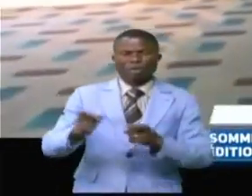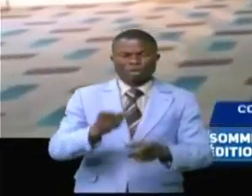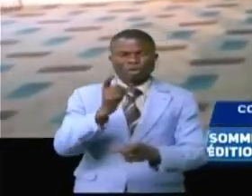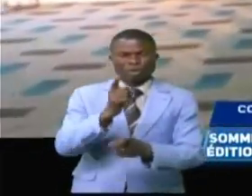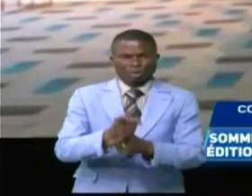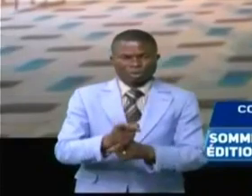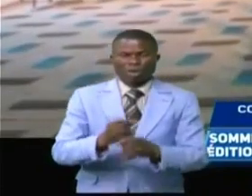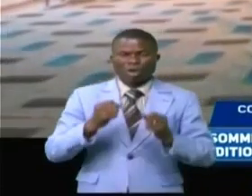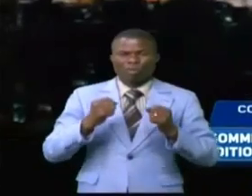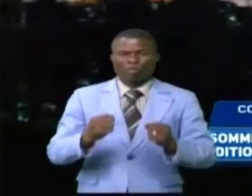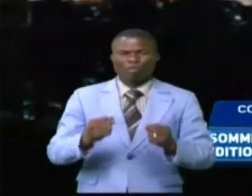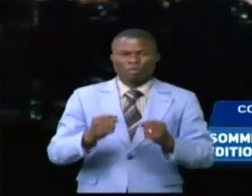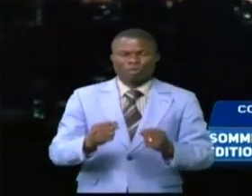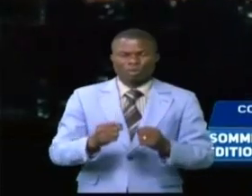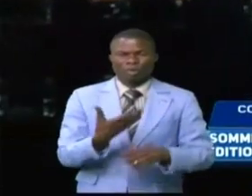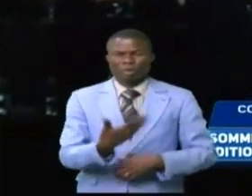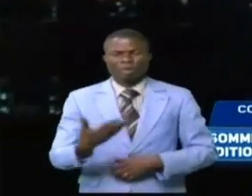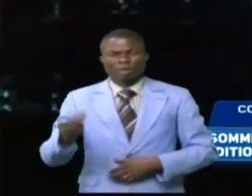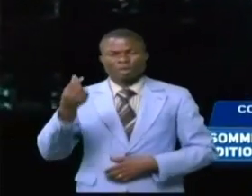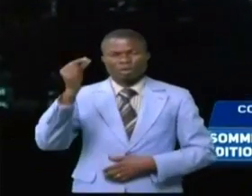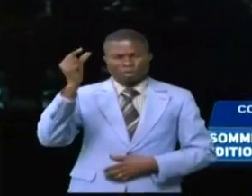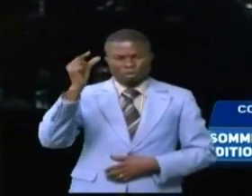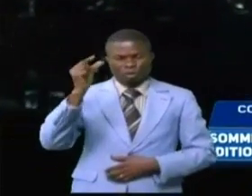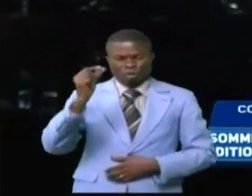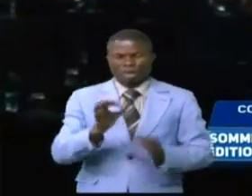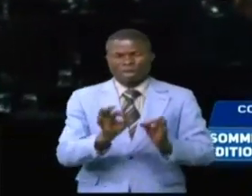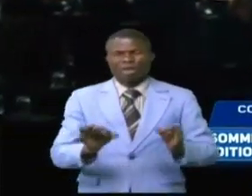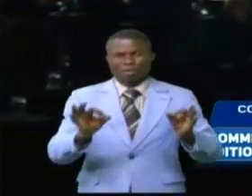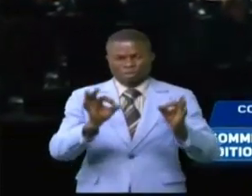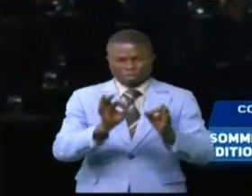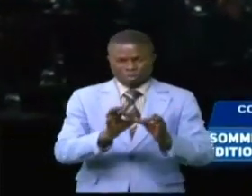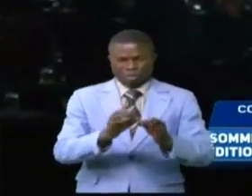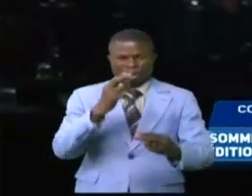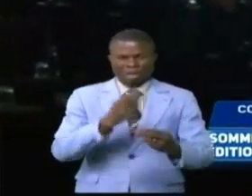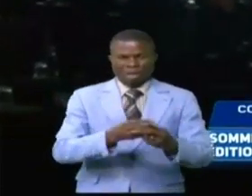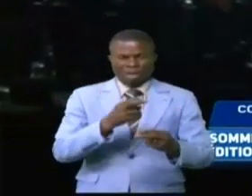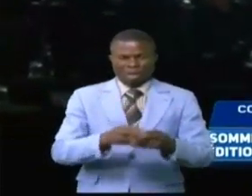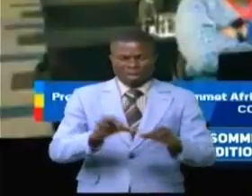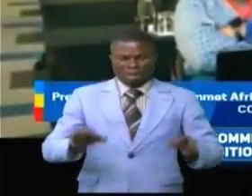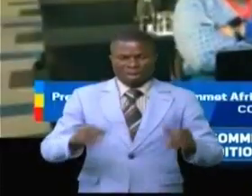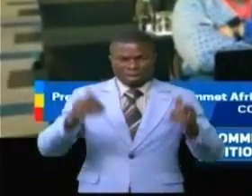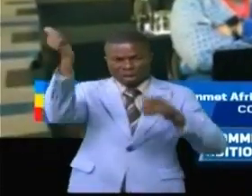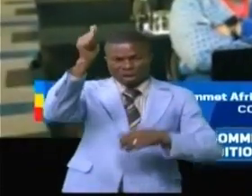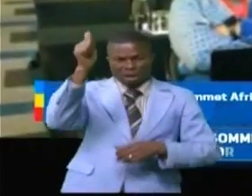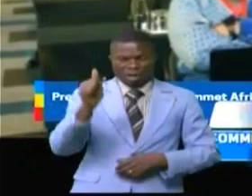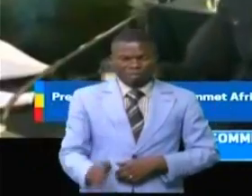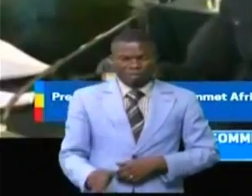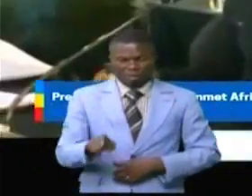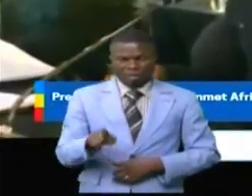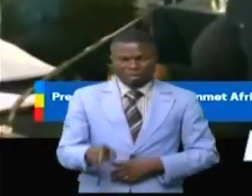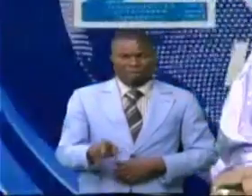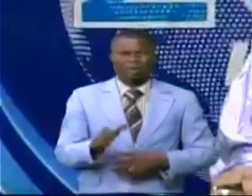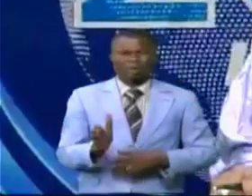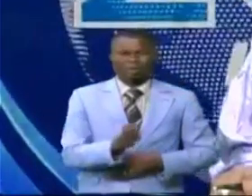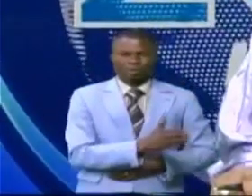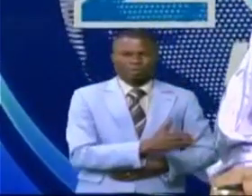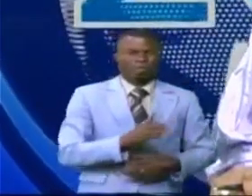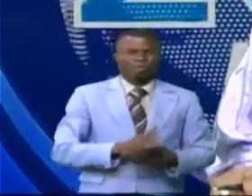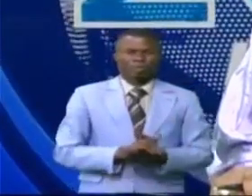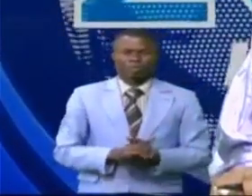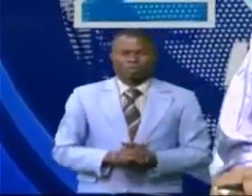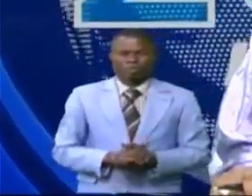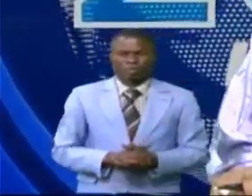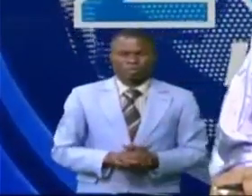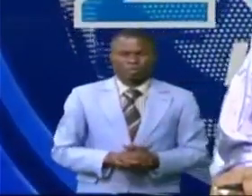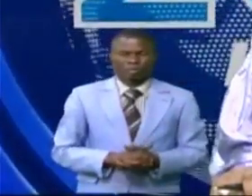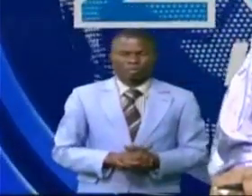et efficace des substances minérales stratégiques dont regorge le sol et sous-sol du continent africain.